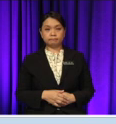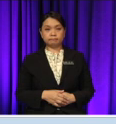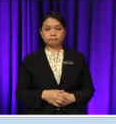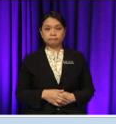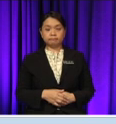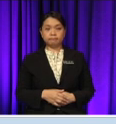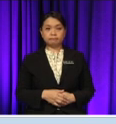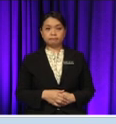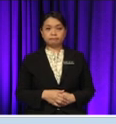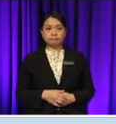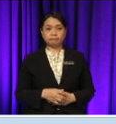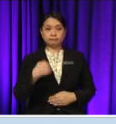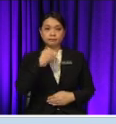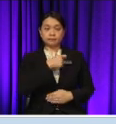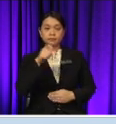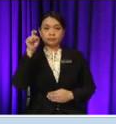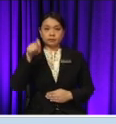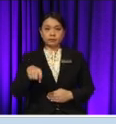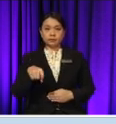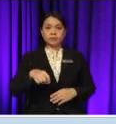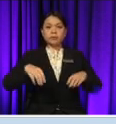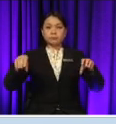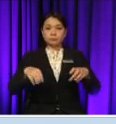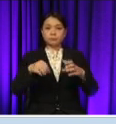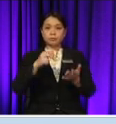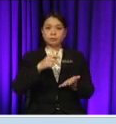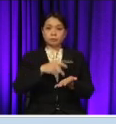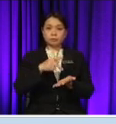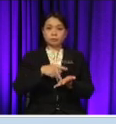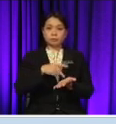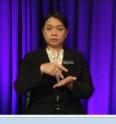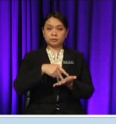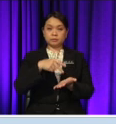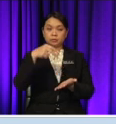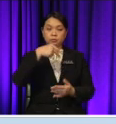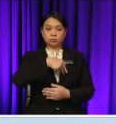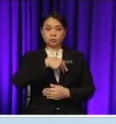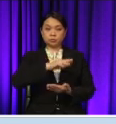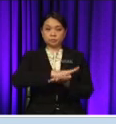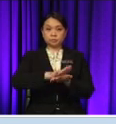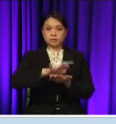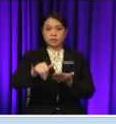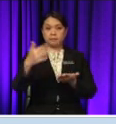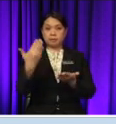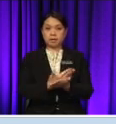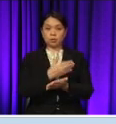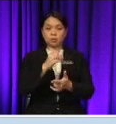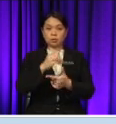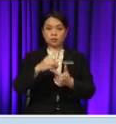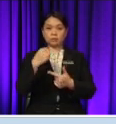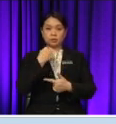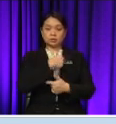kita perlu membuat pengiraan untung bersih yang baru ataupun kita sebut juga